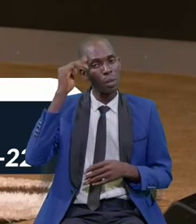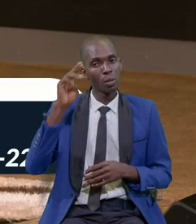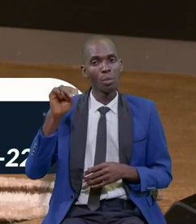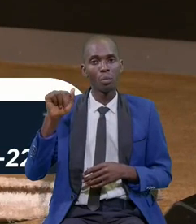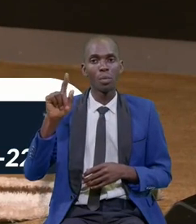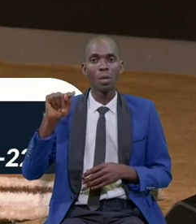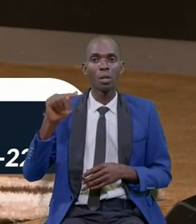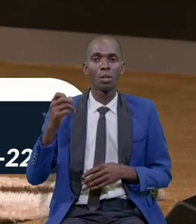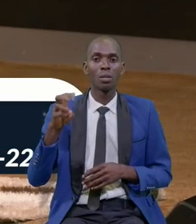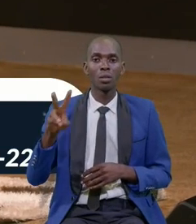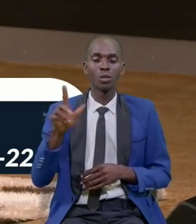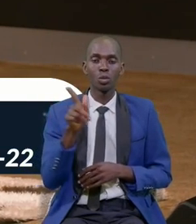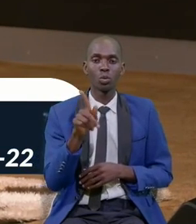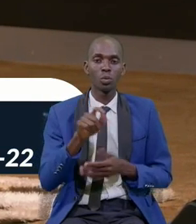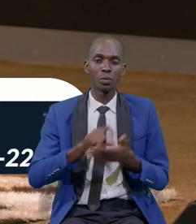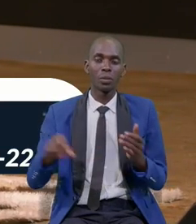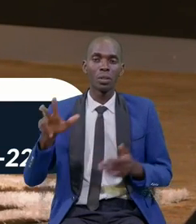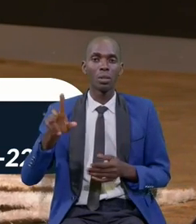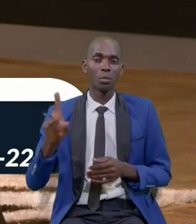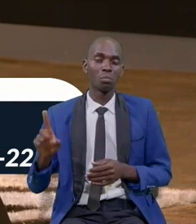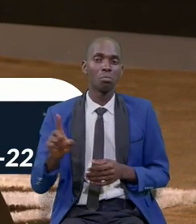21, 31.